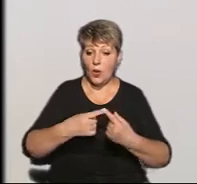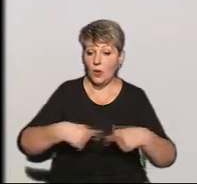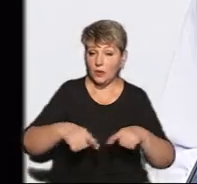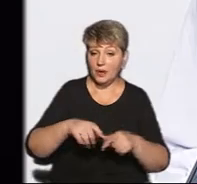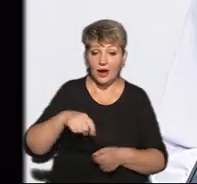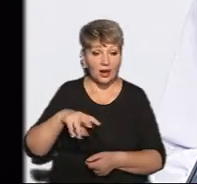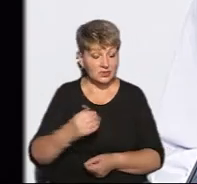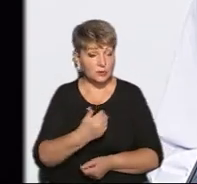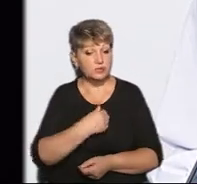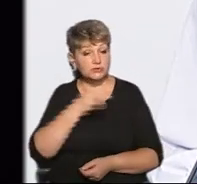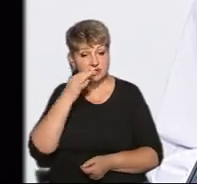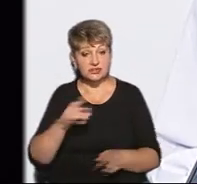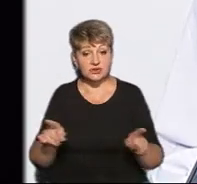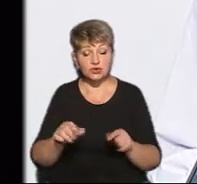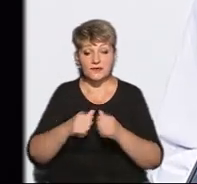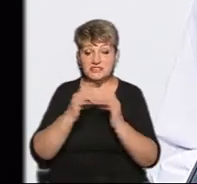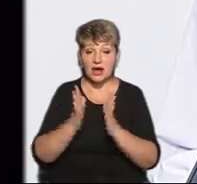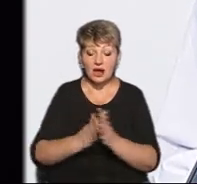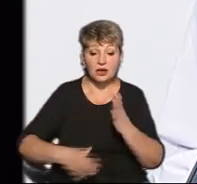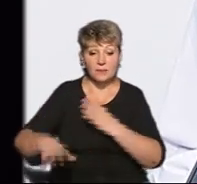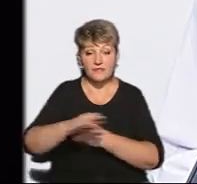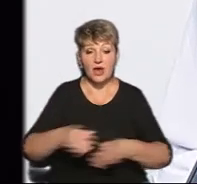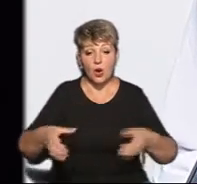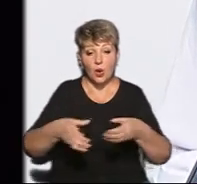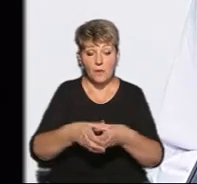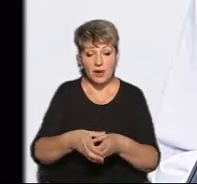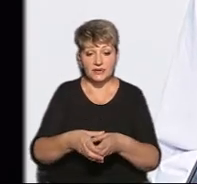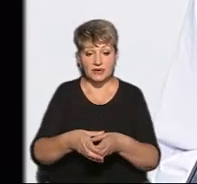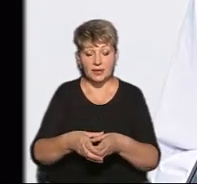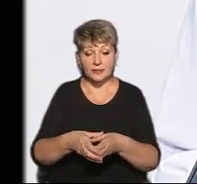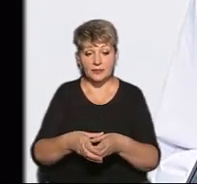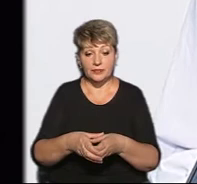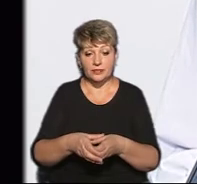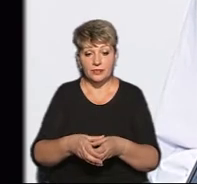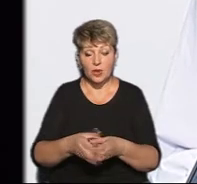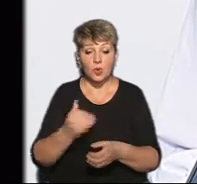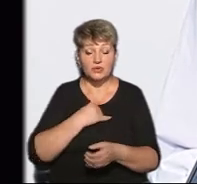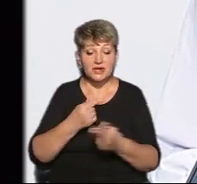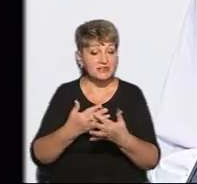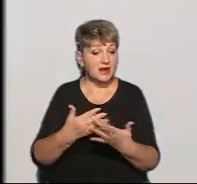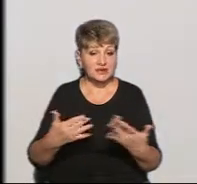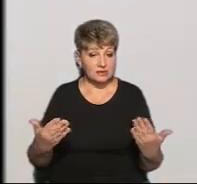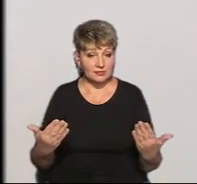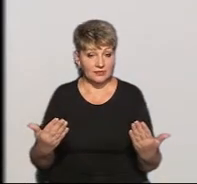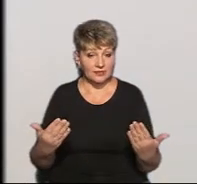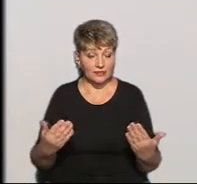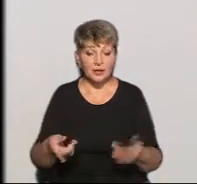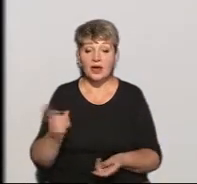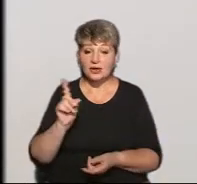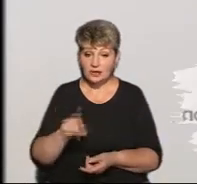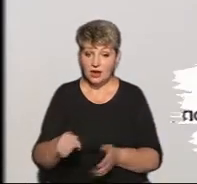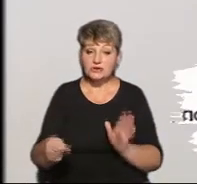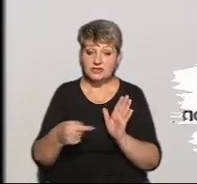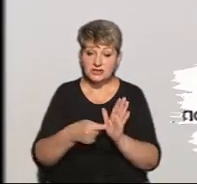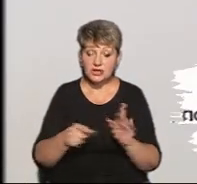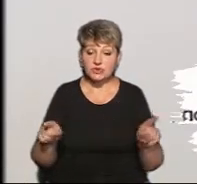але хочу сказати, що загалом уся команда, вона нас дуже різноманітна. Також зазначу,